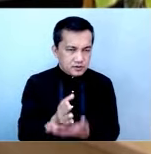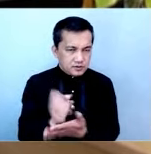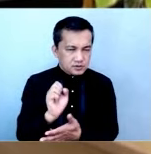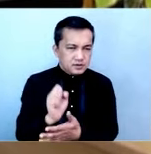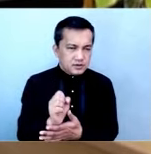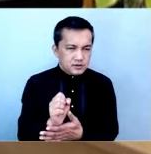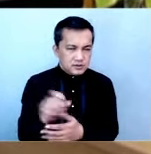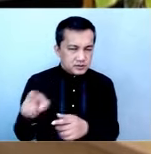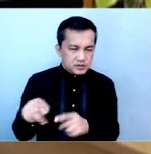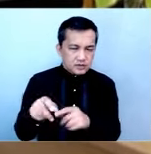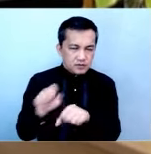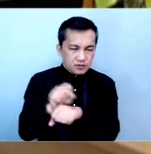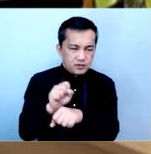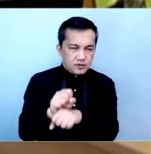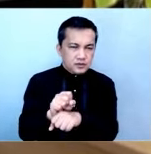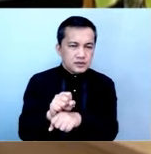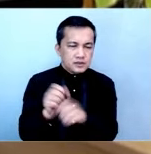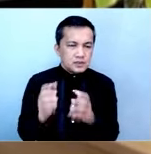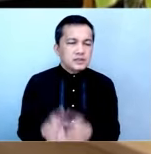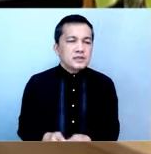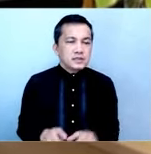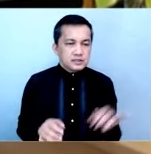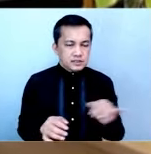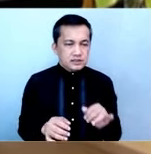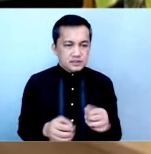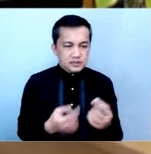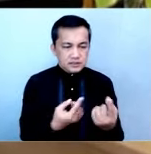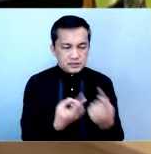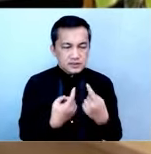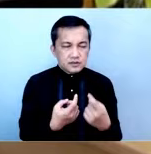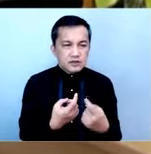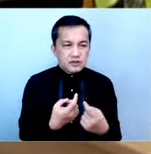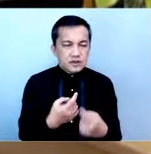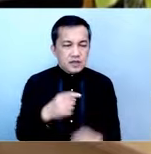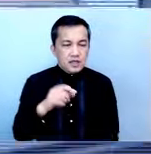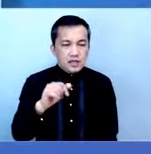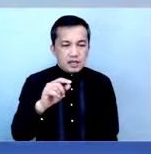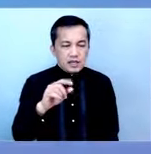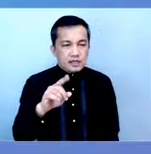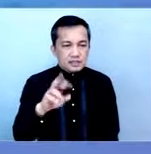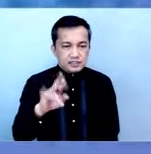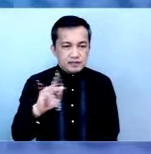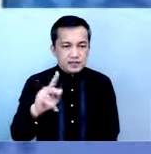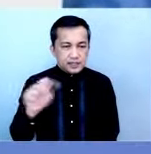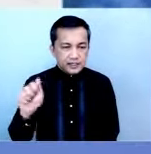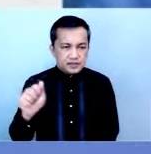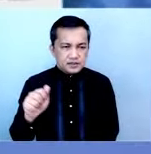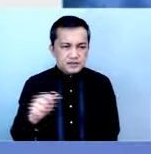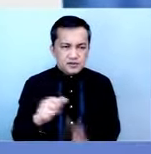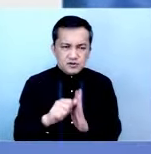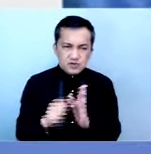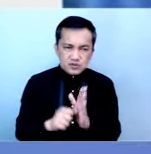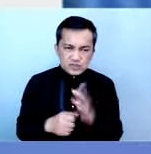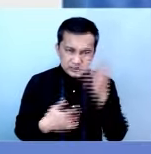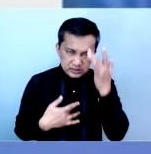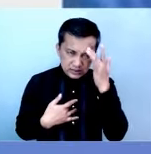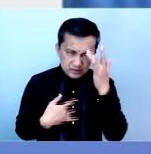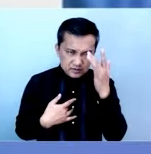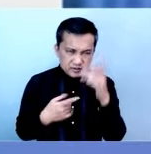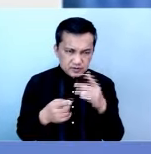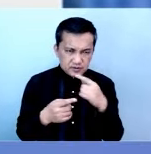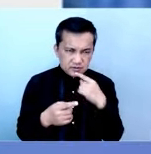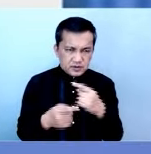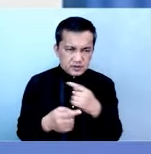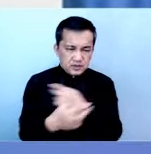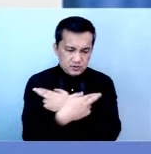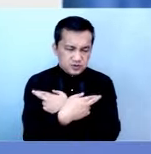isang manggagawa. Gaya na lang ng katanungan ni Annette Caparas Rivera. Attorney, nagkasakit po ako at pinag-voice rest for